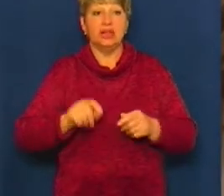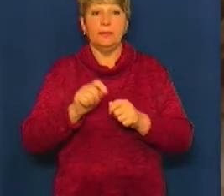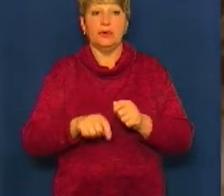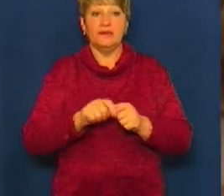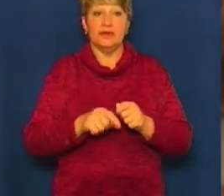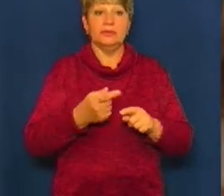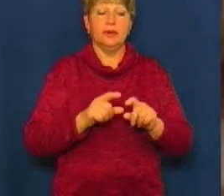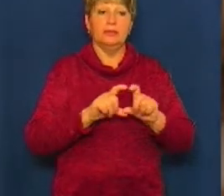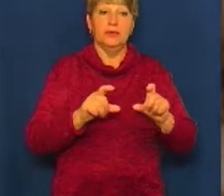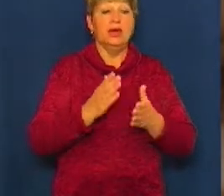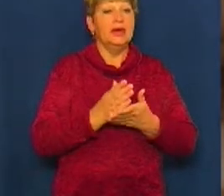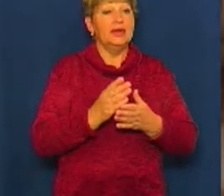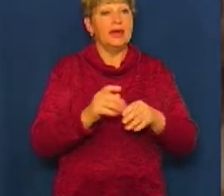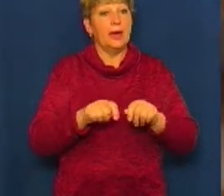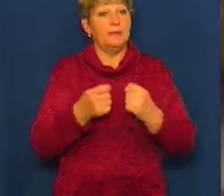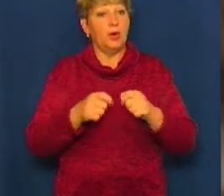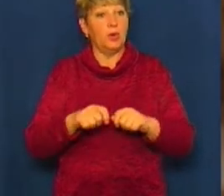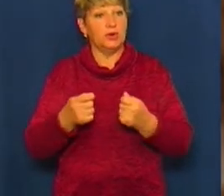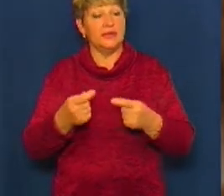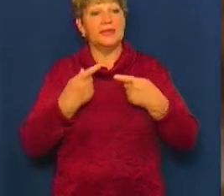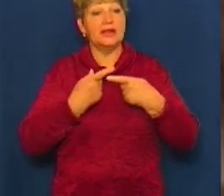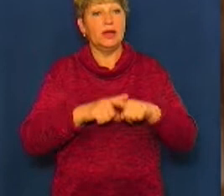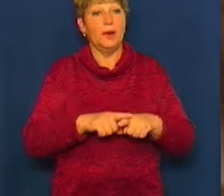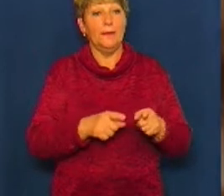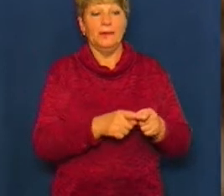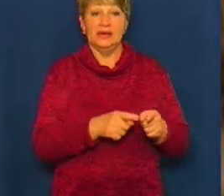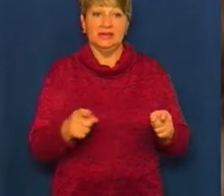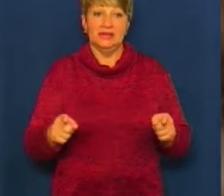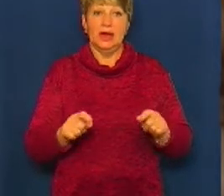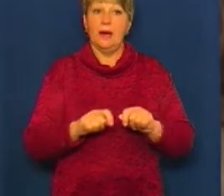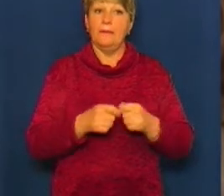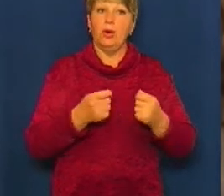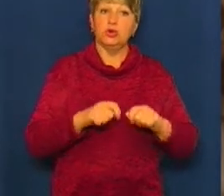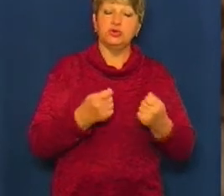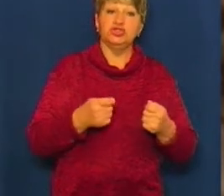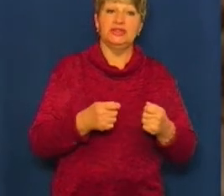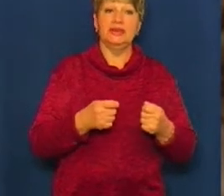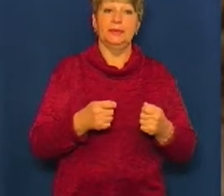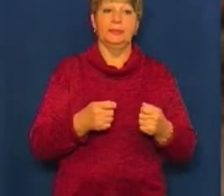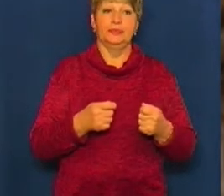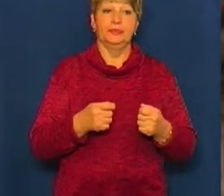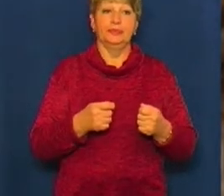Є порушення технологічного процесу, порушення дотримання